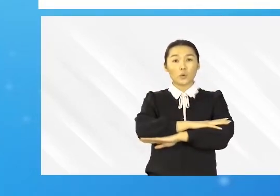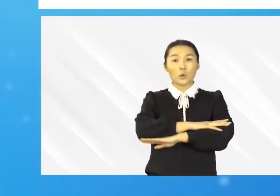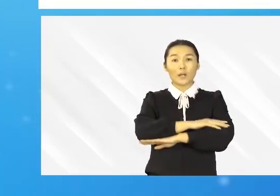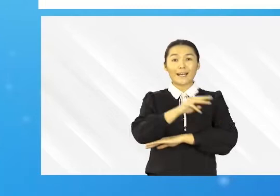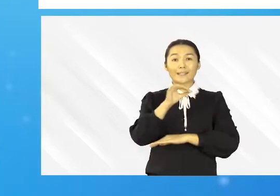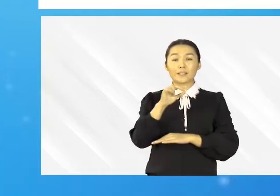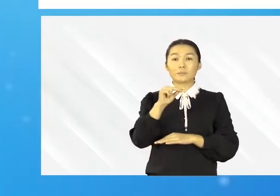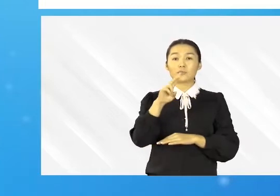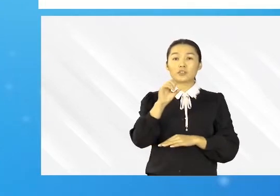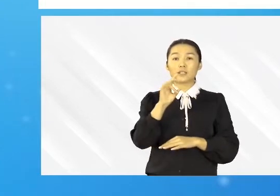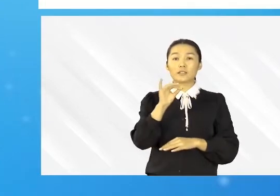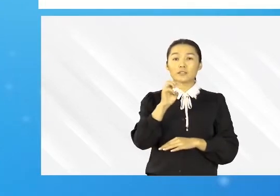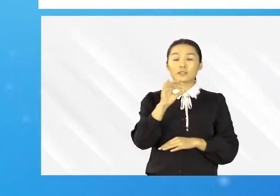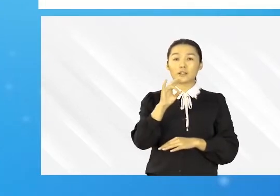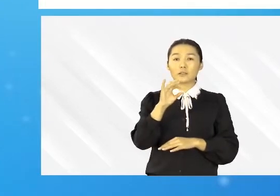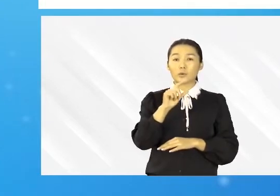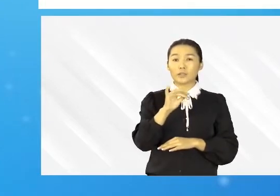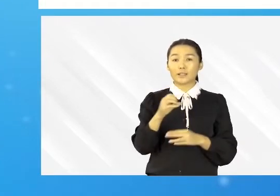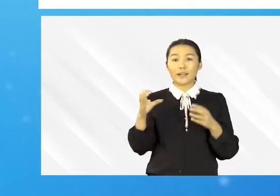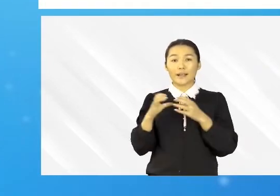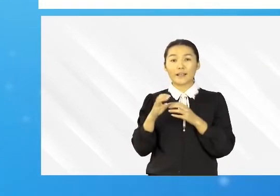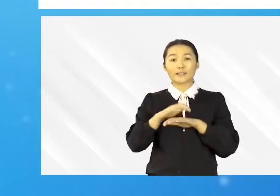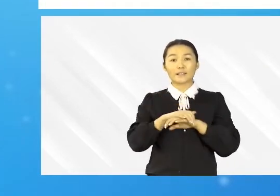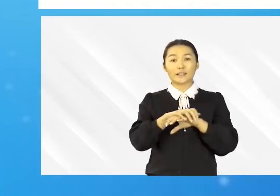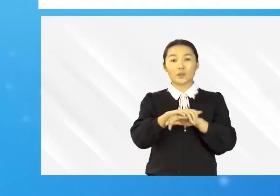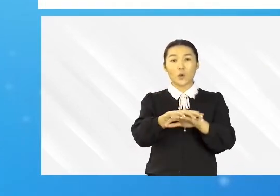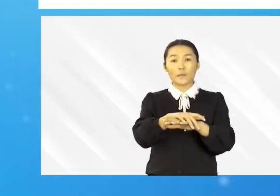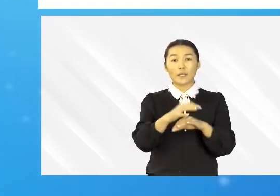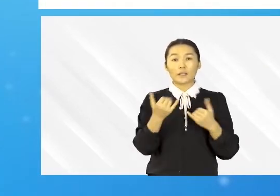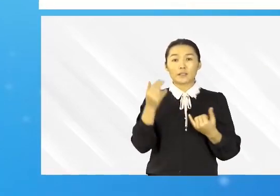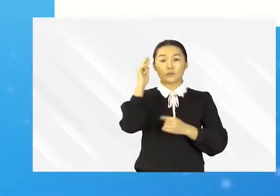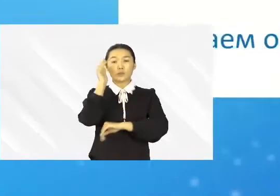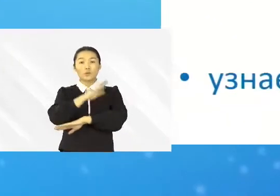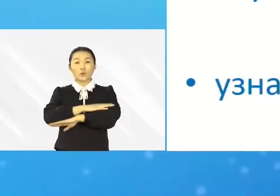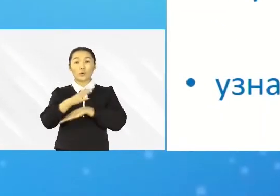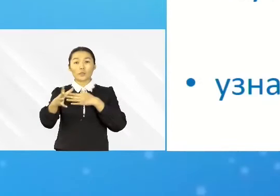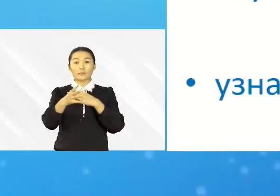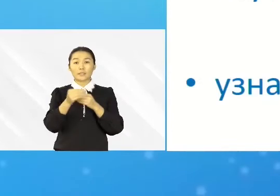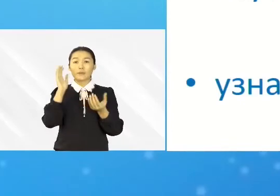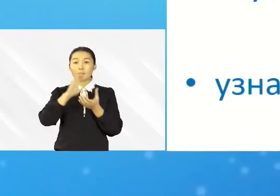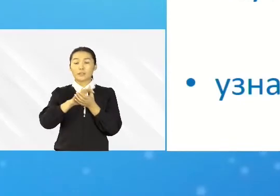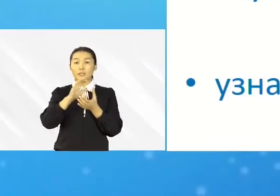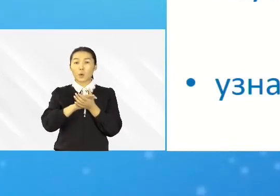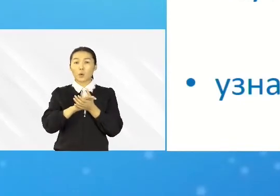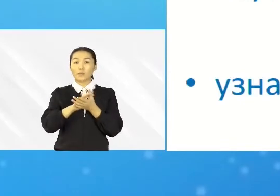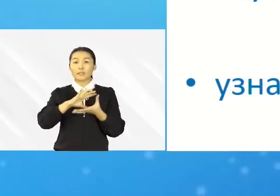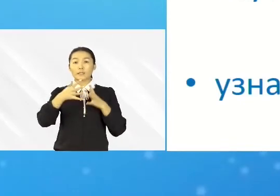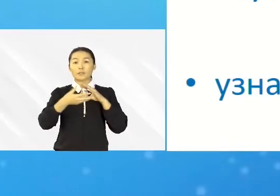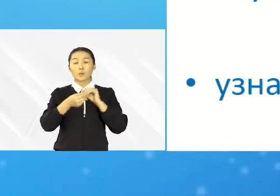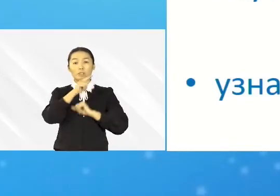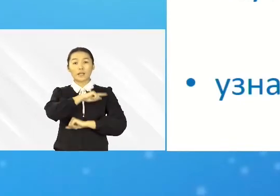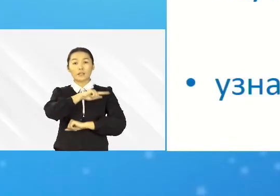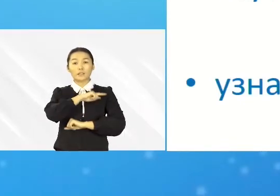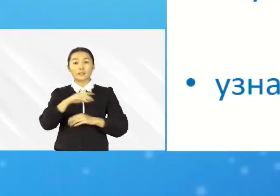тип членистоногие, класс насекомые. Сегодня на уроке мы с вами познакомимся с общей